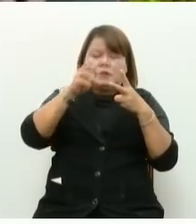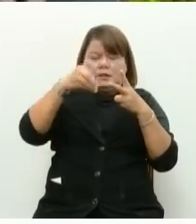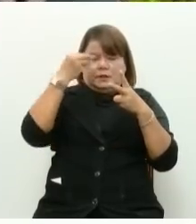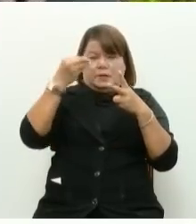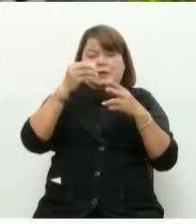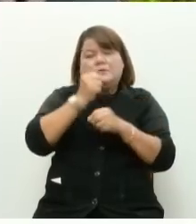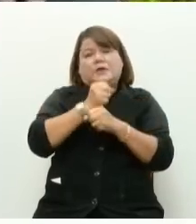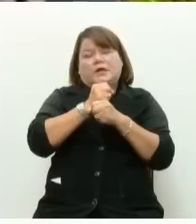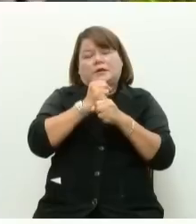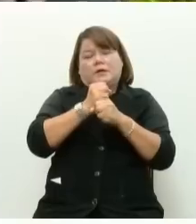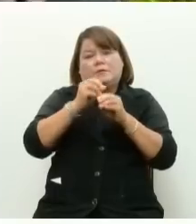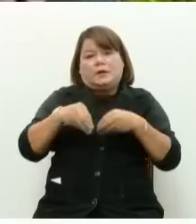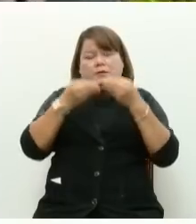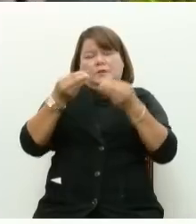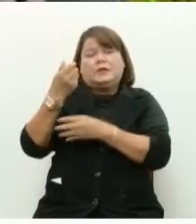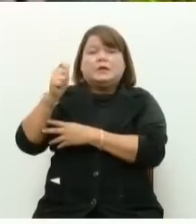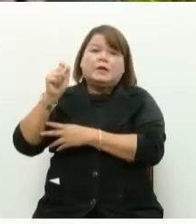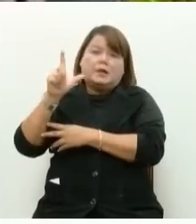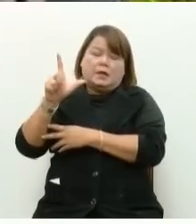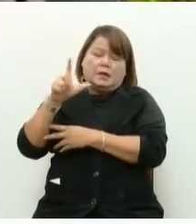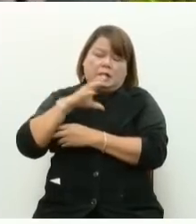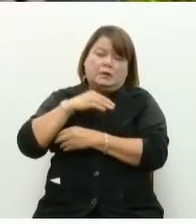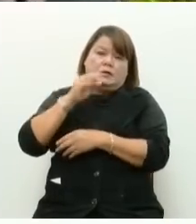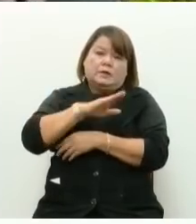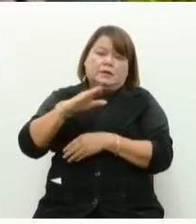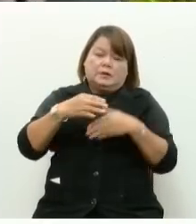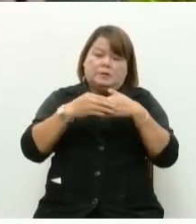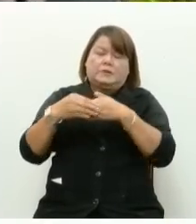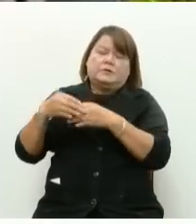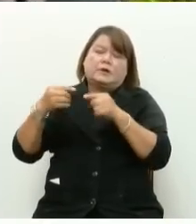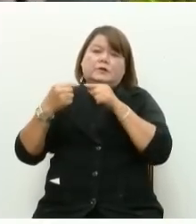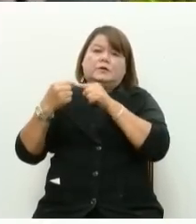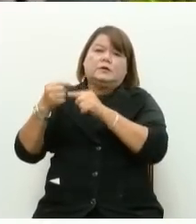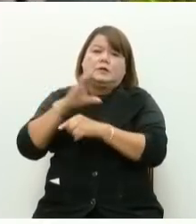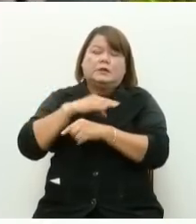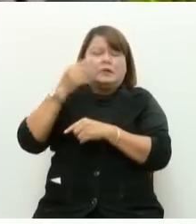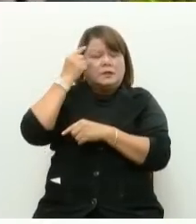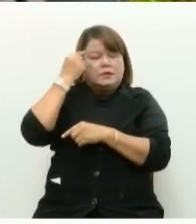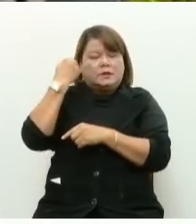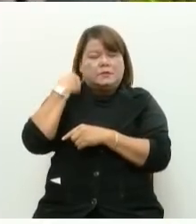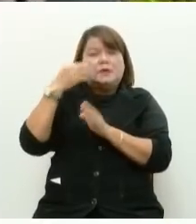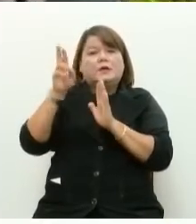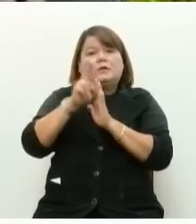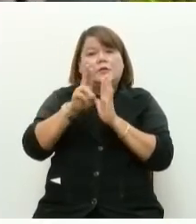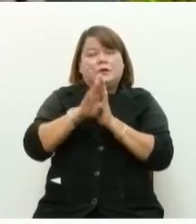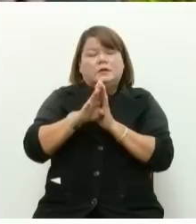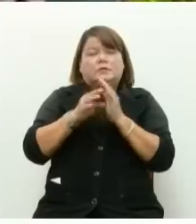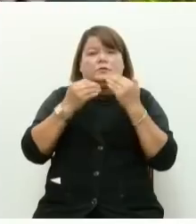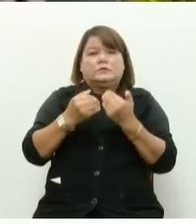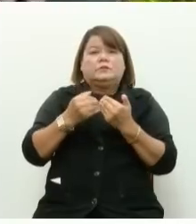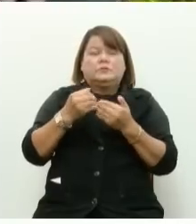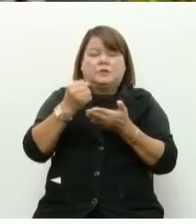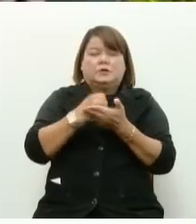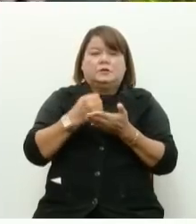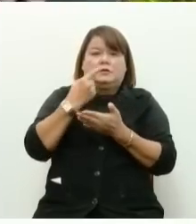การดำเนินการที่ทำให้เกิด active learning แล้วเด็กนำไปสู่การต่อยอดและคิดอย่างเป็นระบบตรงจุดนี้จึงเป็นส่ว